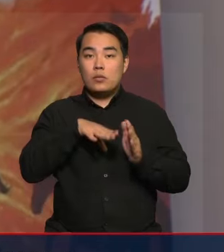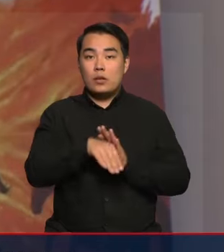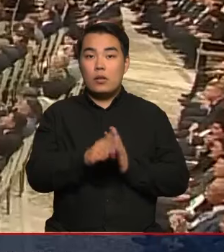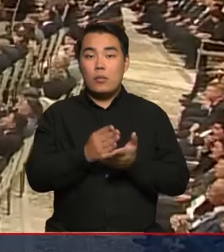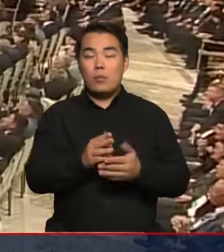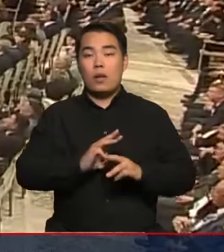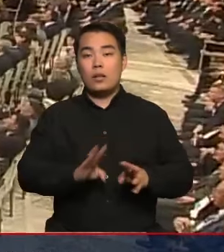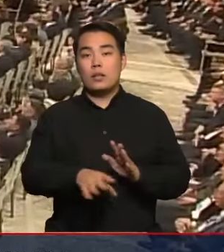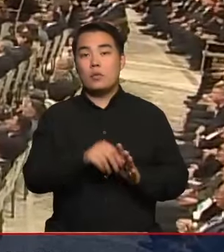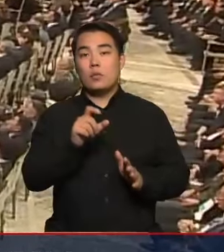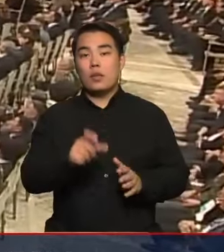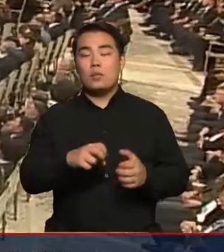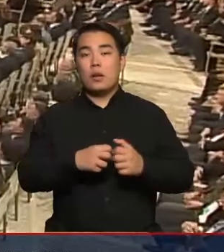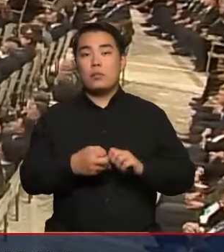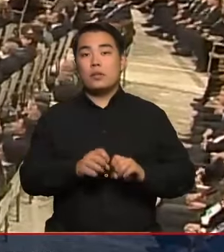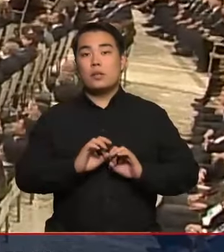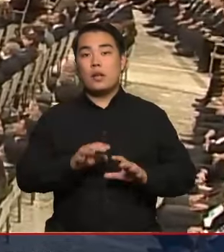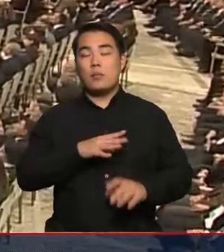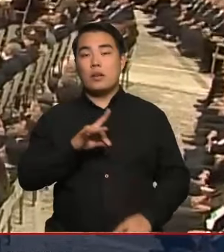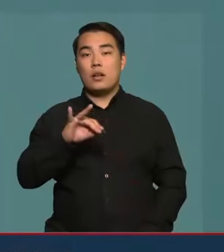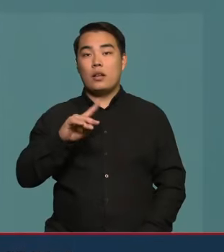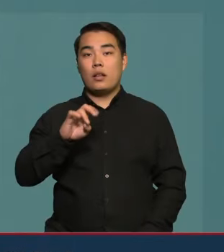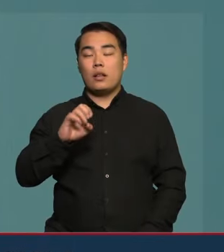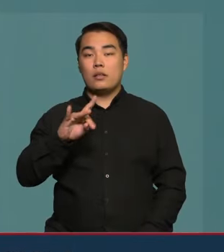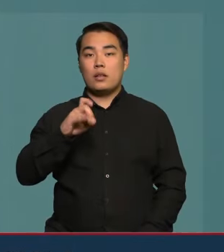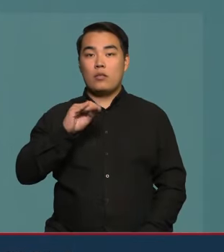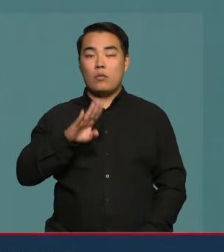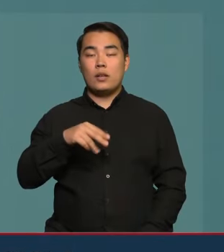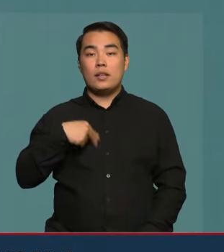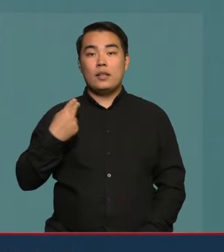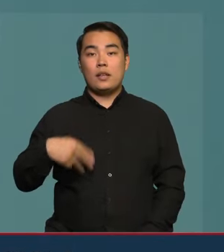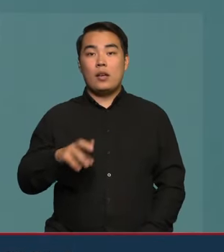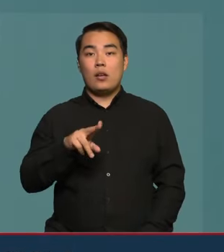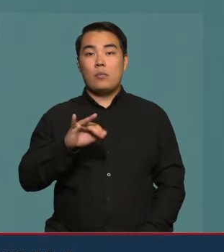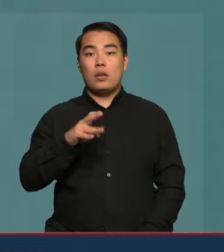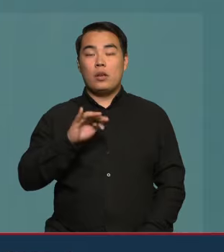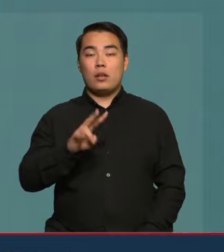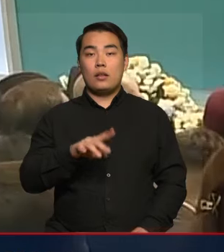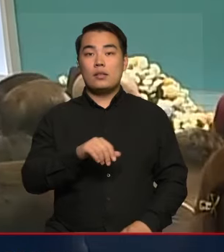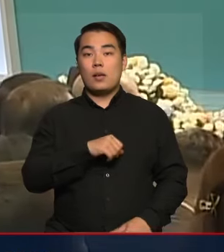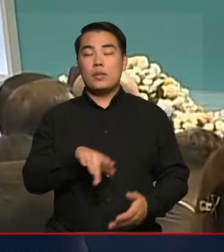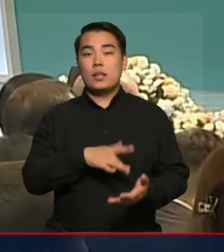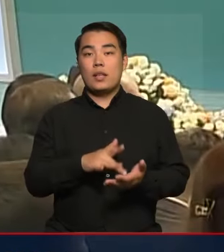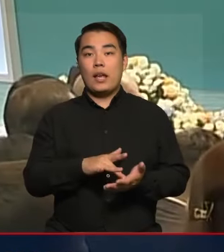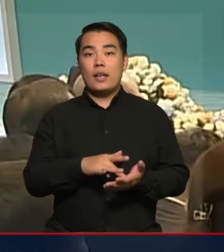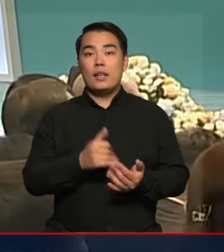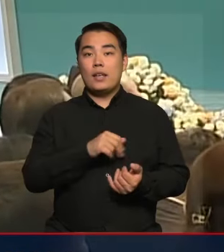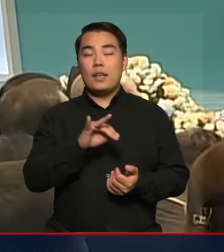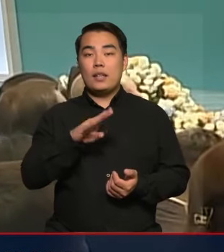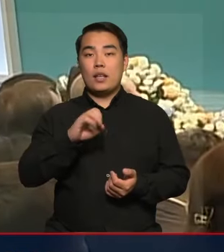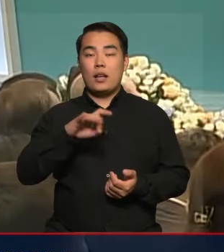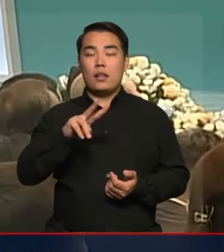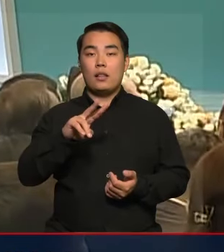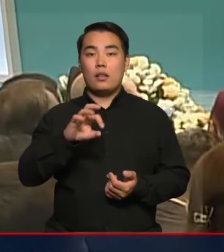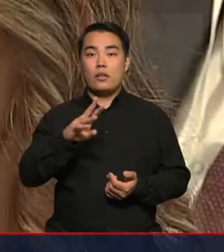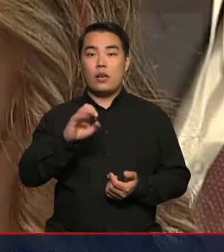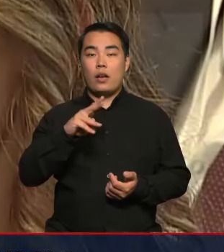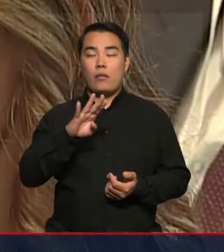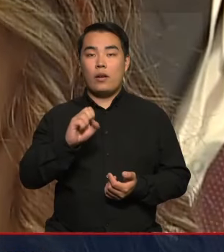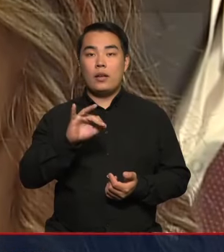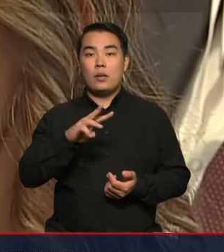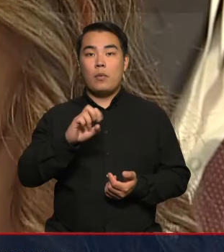Мәжіліс депутаты мәселе көтерді. Ринат Зайытов Қытайдағы дәстүрлі Пекин орталығы, Италиядағы Ласкала, Қырғыздың Манас